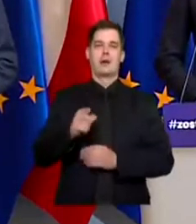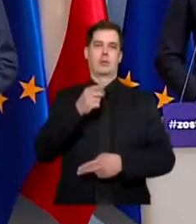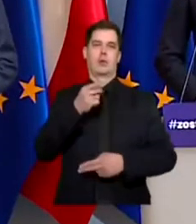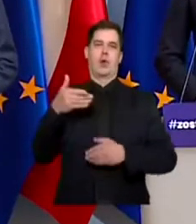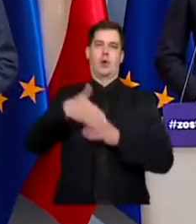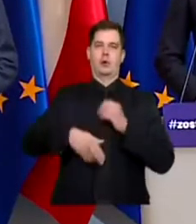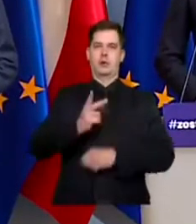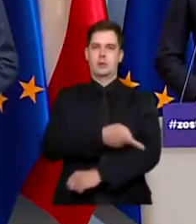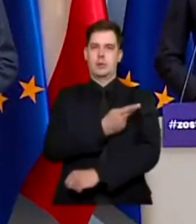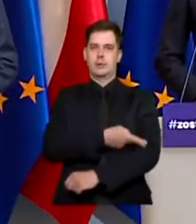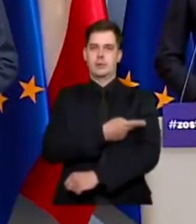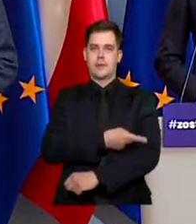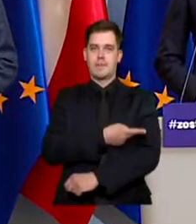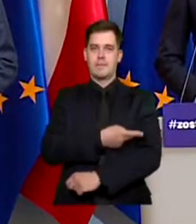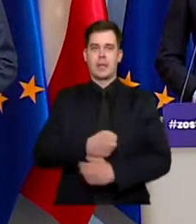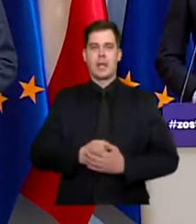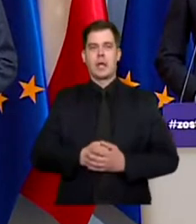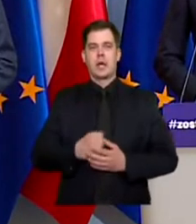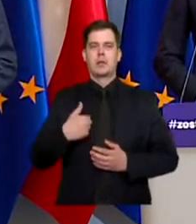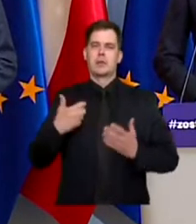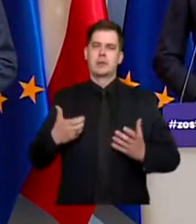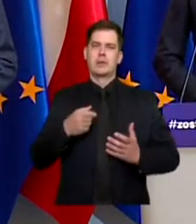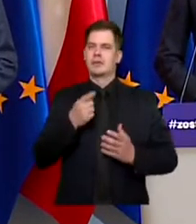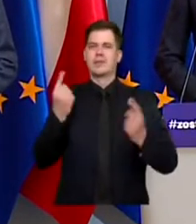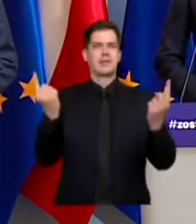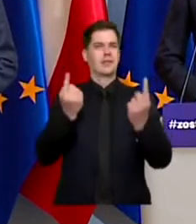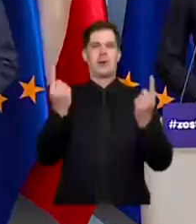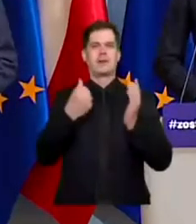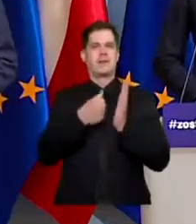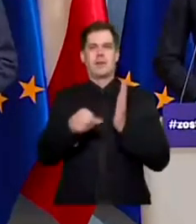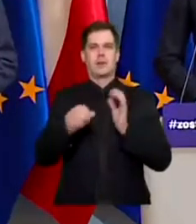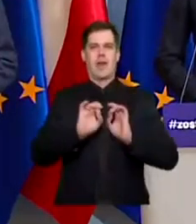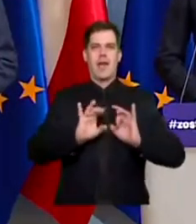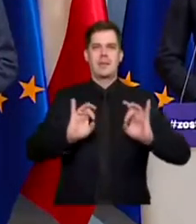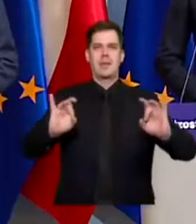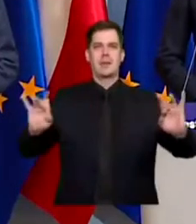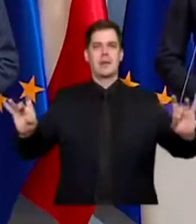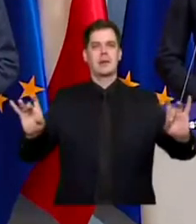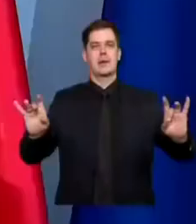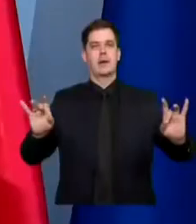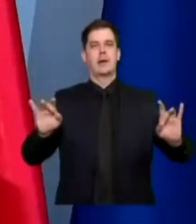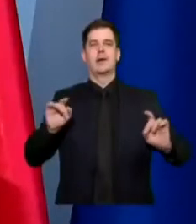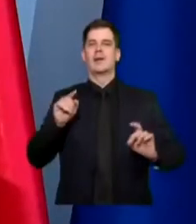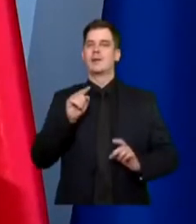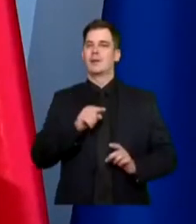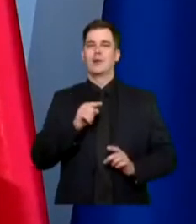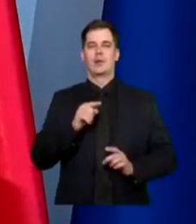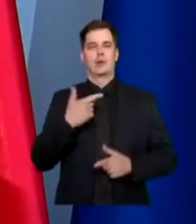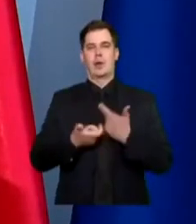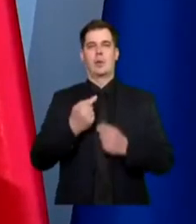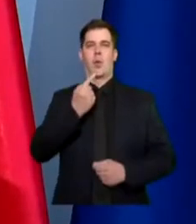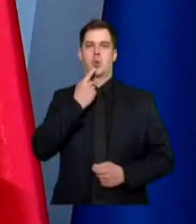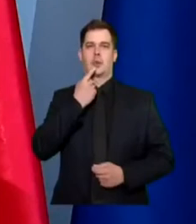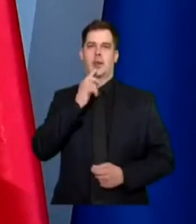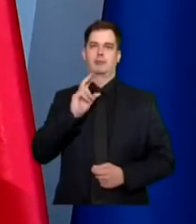czerwca. Chcielibyśmy, aby w tym roku ze względu na szczególną sytuację, sytuację epidemiczną, nie miały one tej części